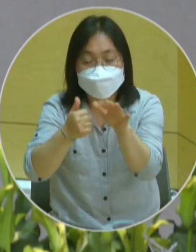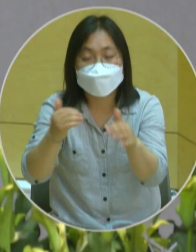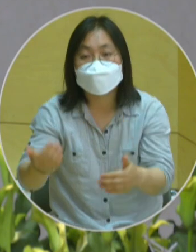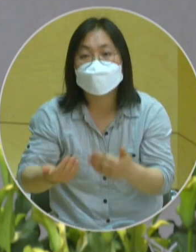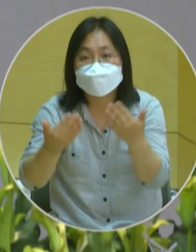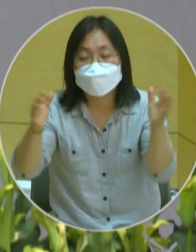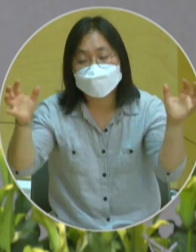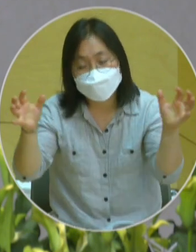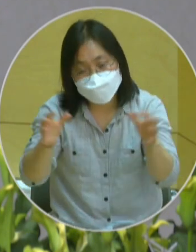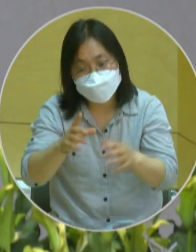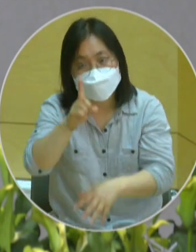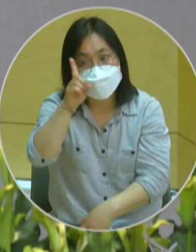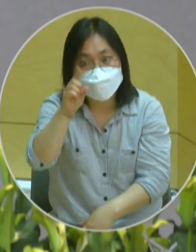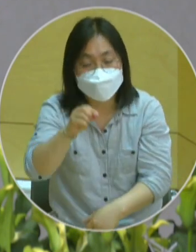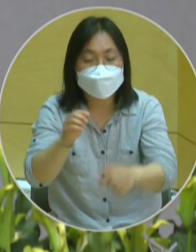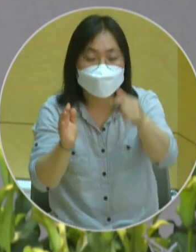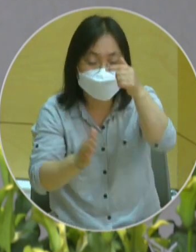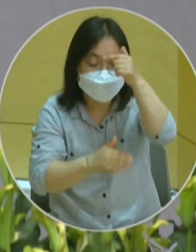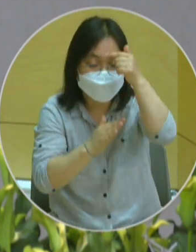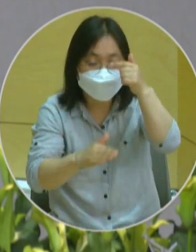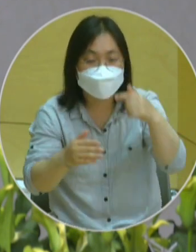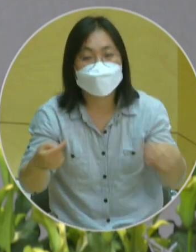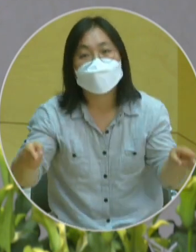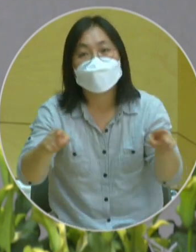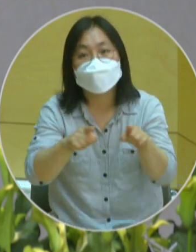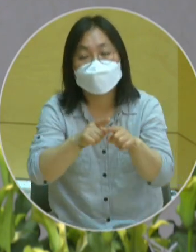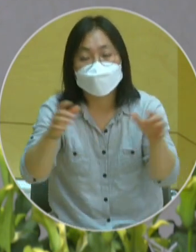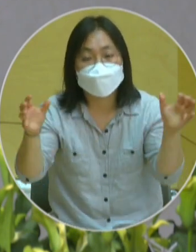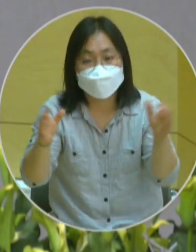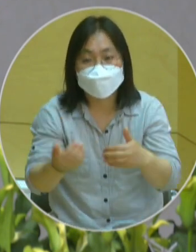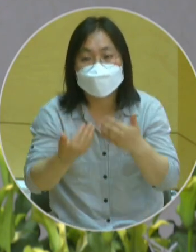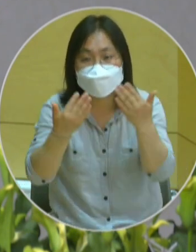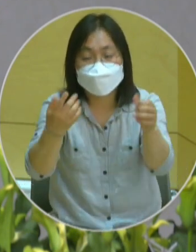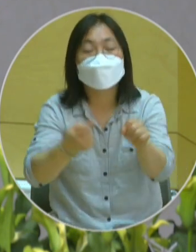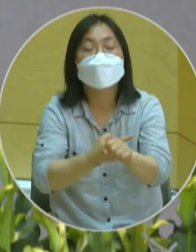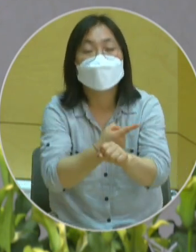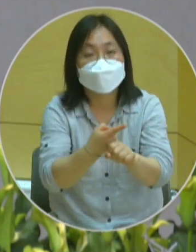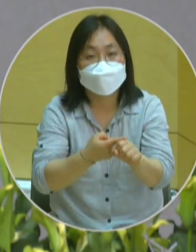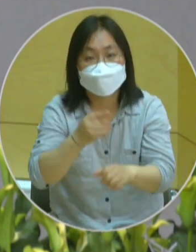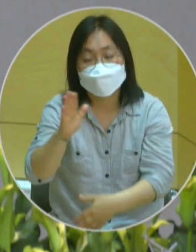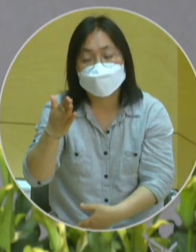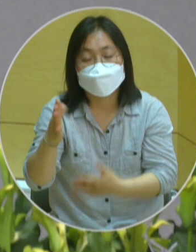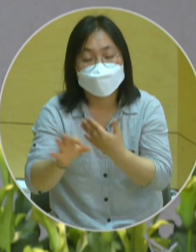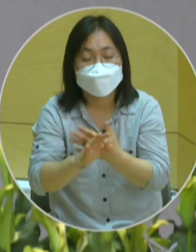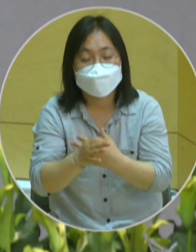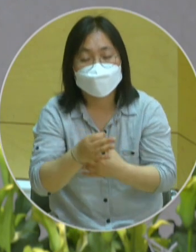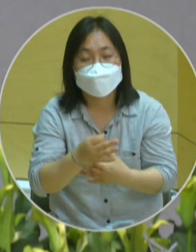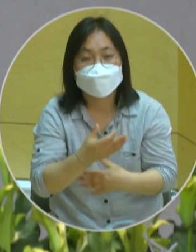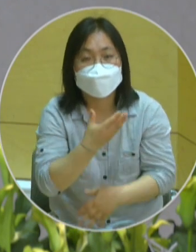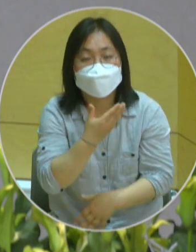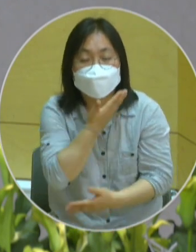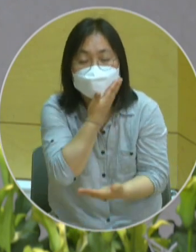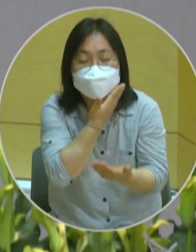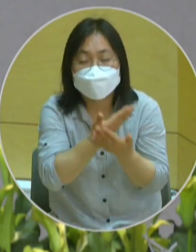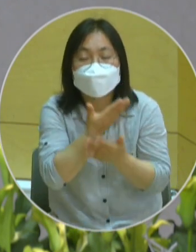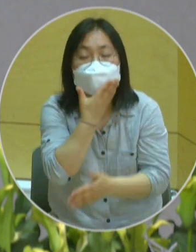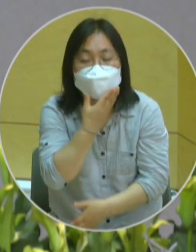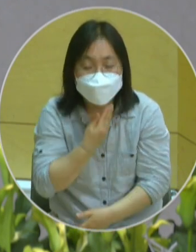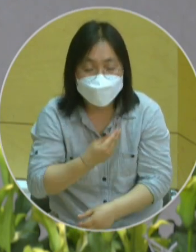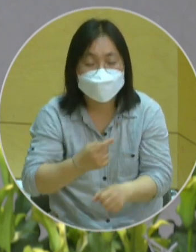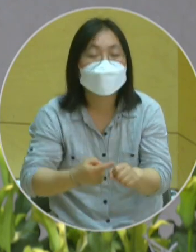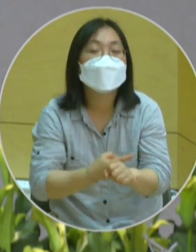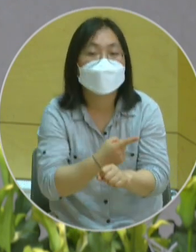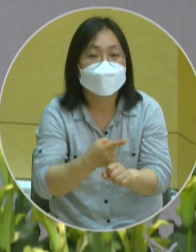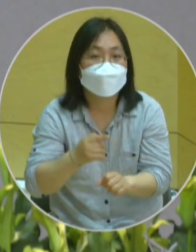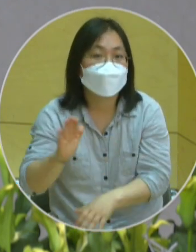다 모으면 1만 성도들이 함께 모여서 드리는 그 시간이 된다면 얼마나 귀하고 복된 시간이 될까